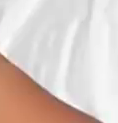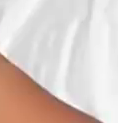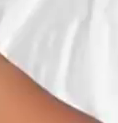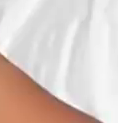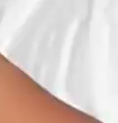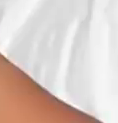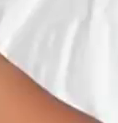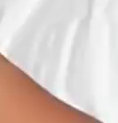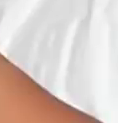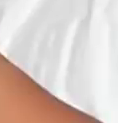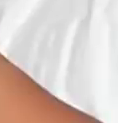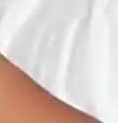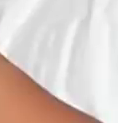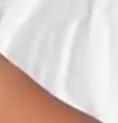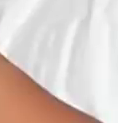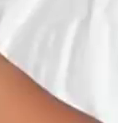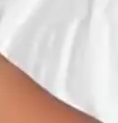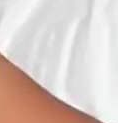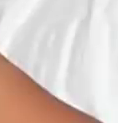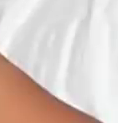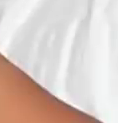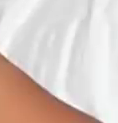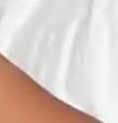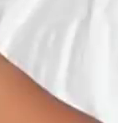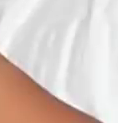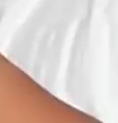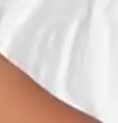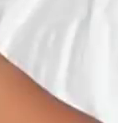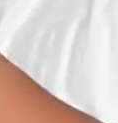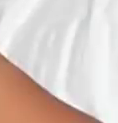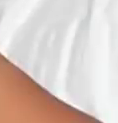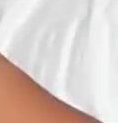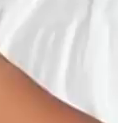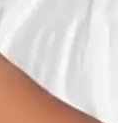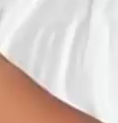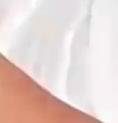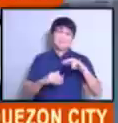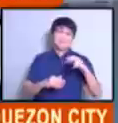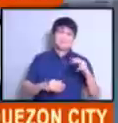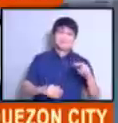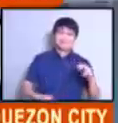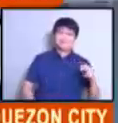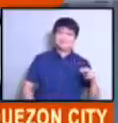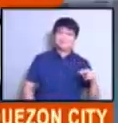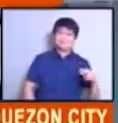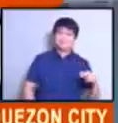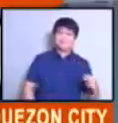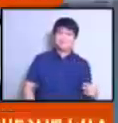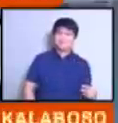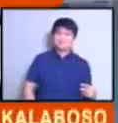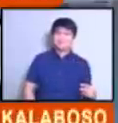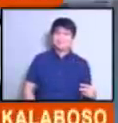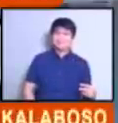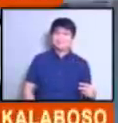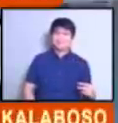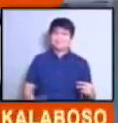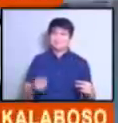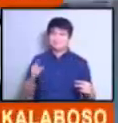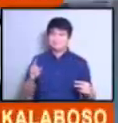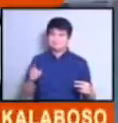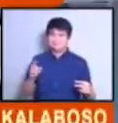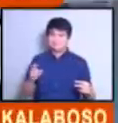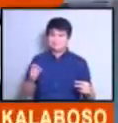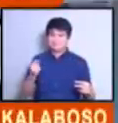na pula, biglang tinamaan, nagewang-gewang. Sige, Sir Vic. Sa isang